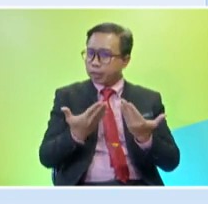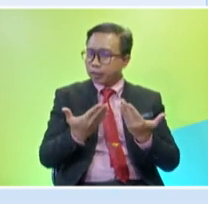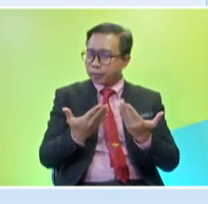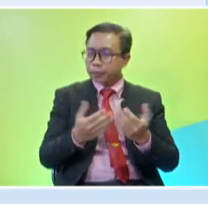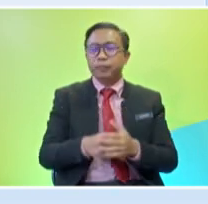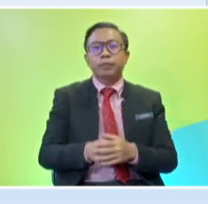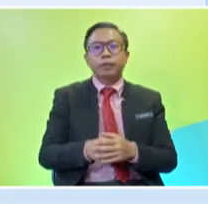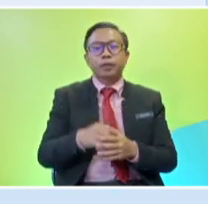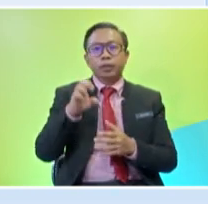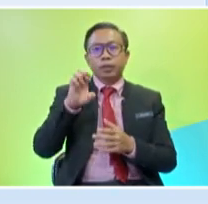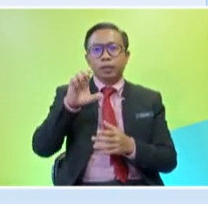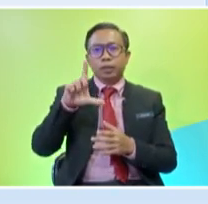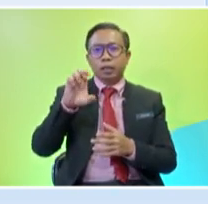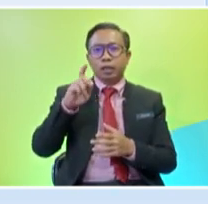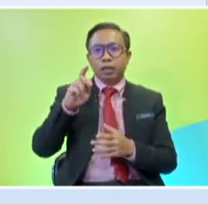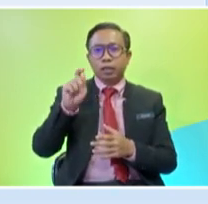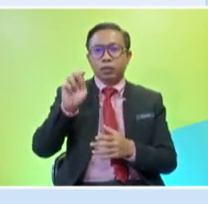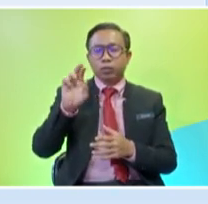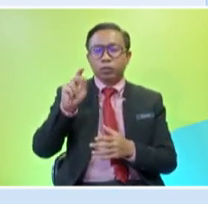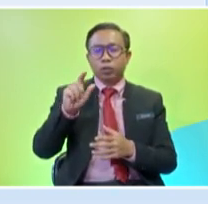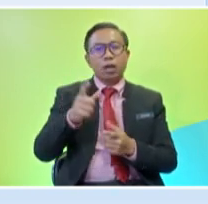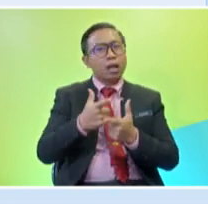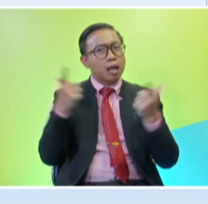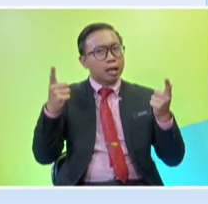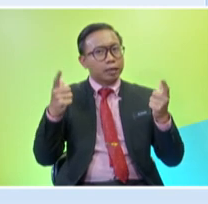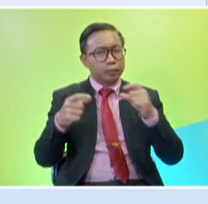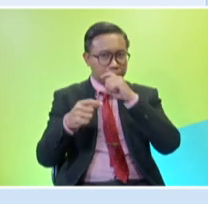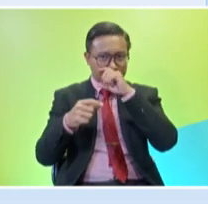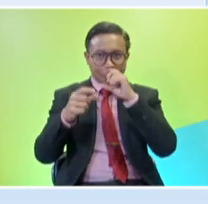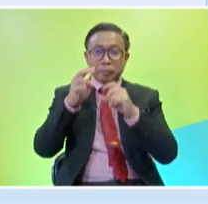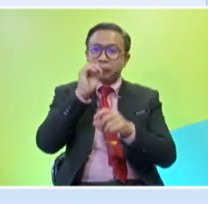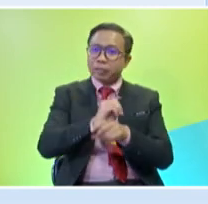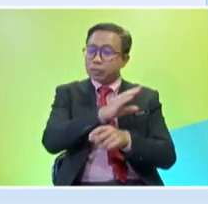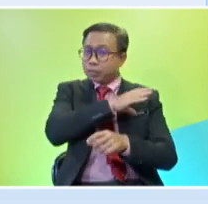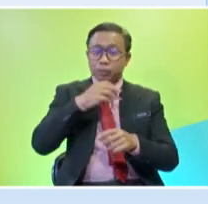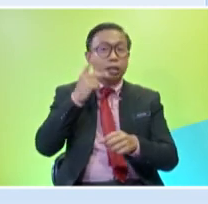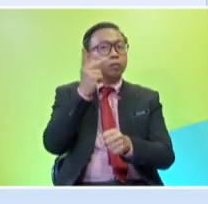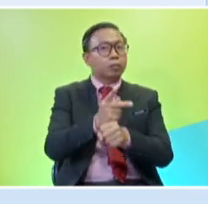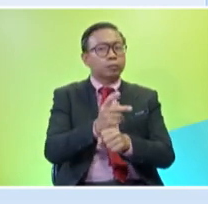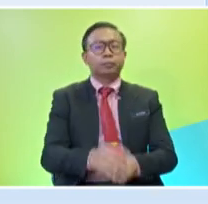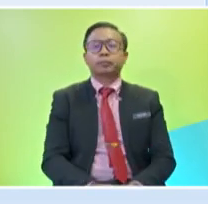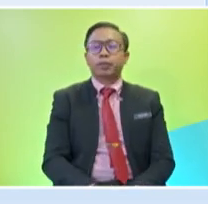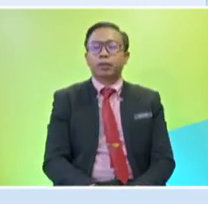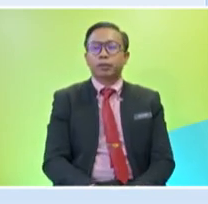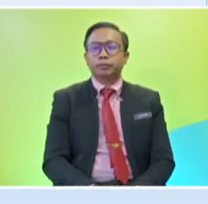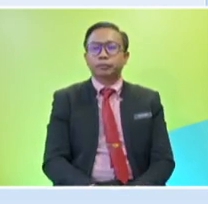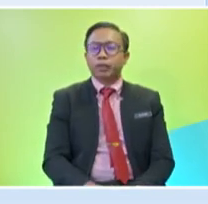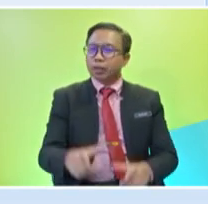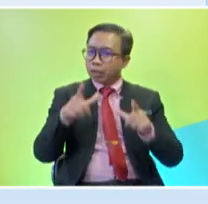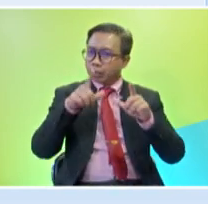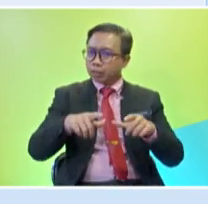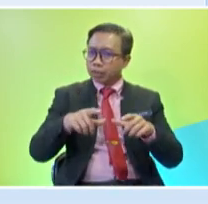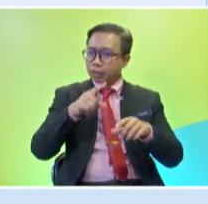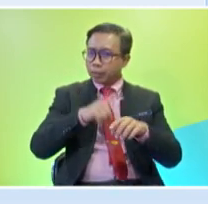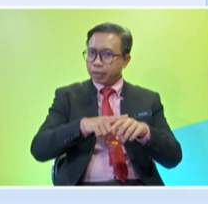terdiri pada elektrode magnesium dan juga kubrom dan medicium terletak pada